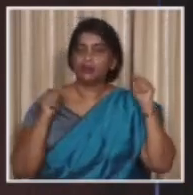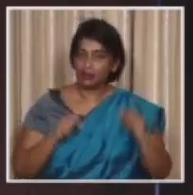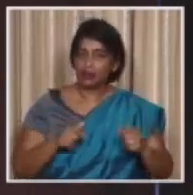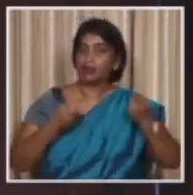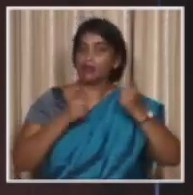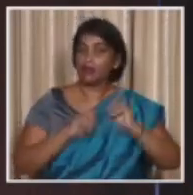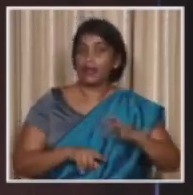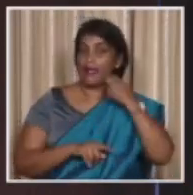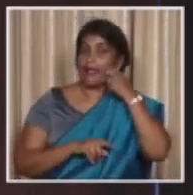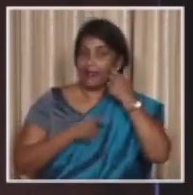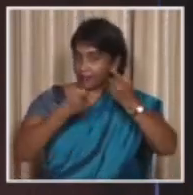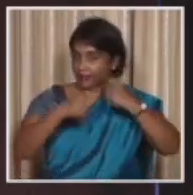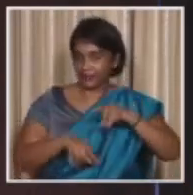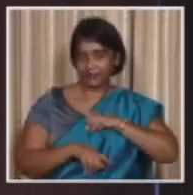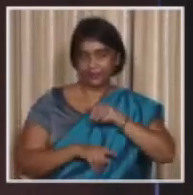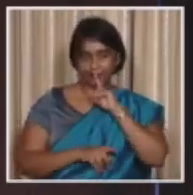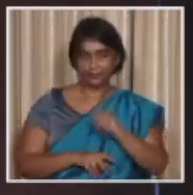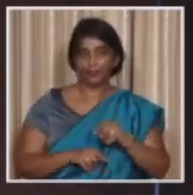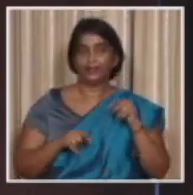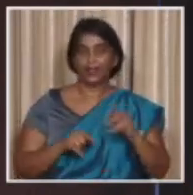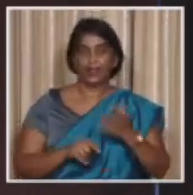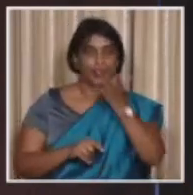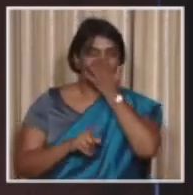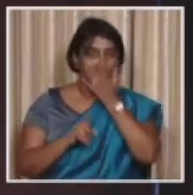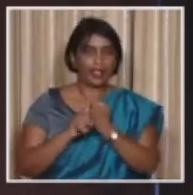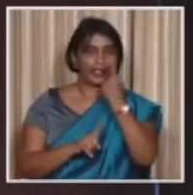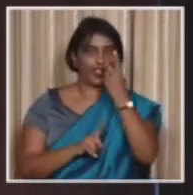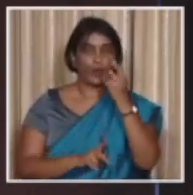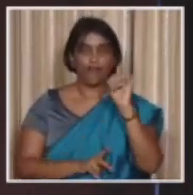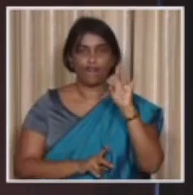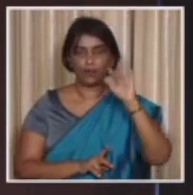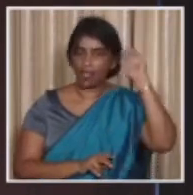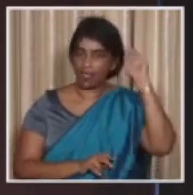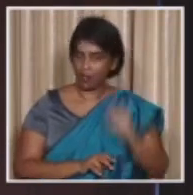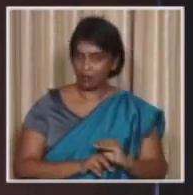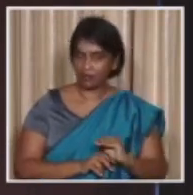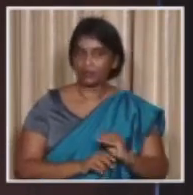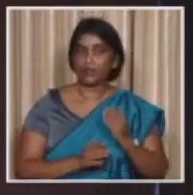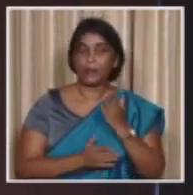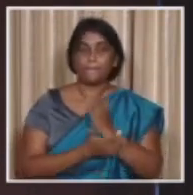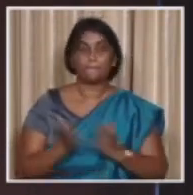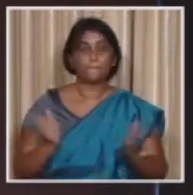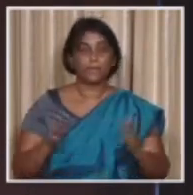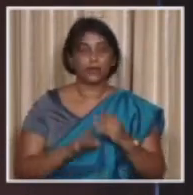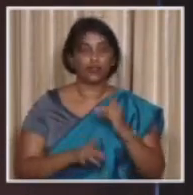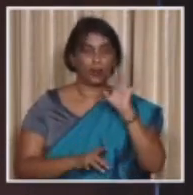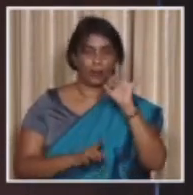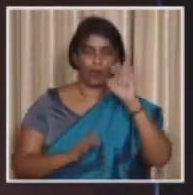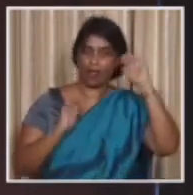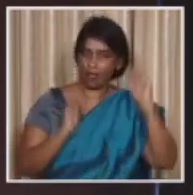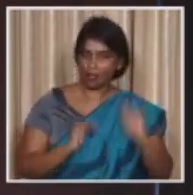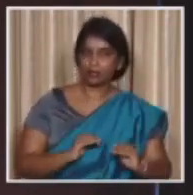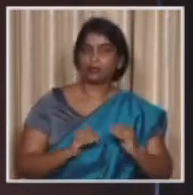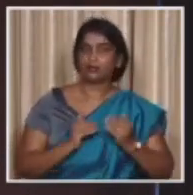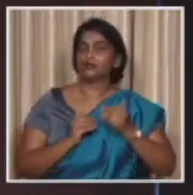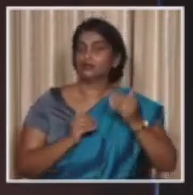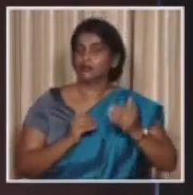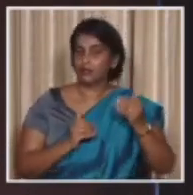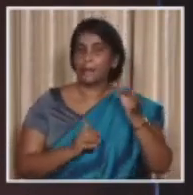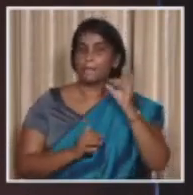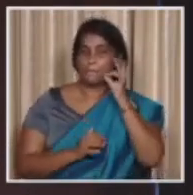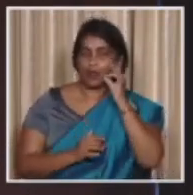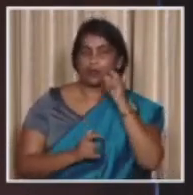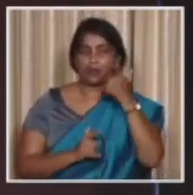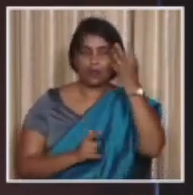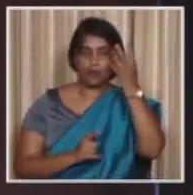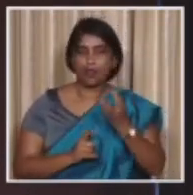ඊළඟ නාට්‍ය මං කියන්නම්. දැන් සීනි කිලෝ රුපියල් 25න් අඩු කරනවා. ඊළඟට පාම්පිටි 15න් අඩු කරනවා. තව ටික දවසක පරිප්පු